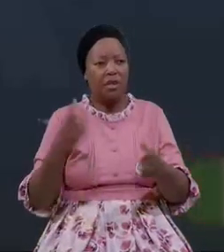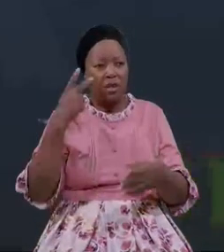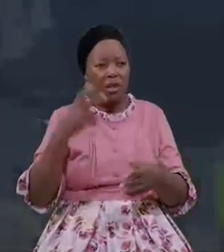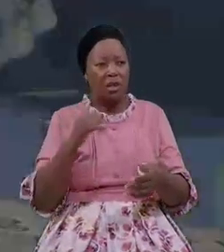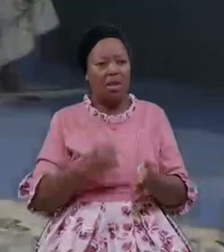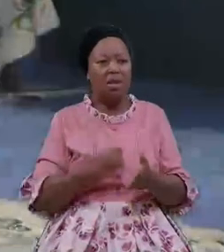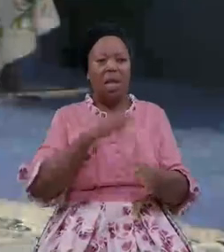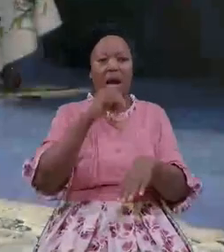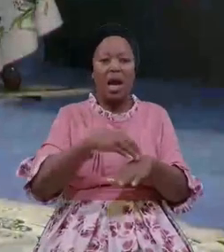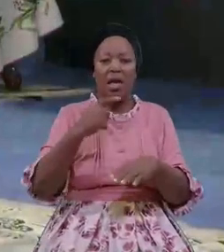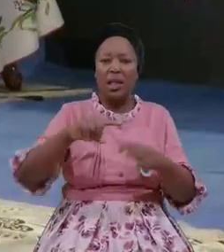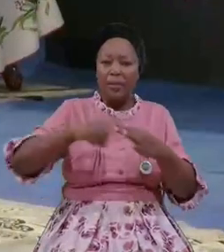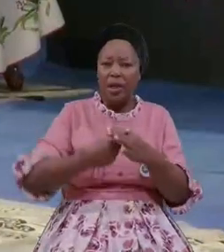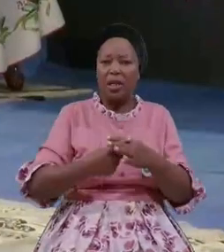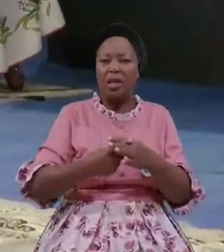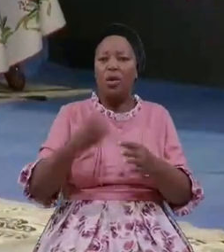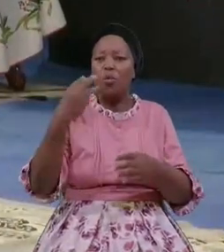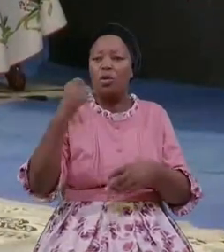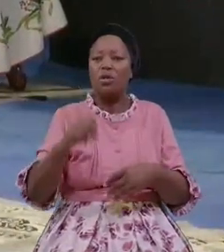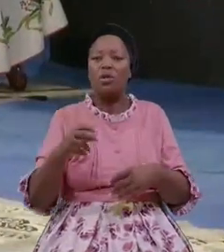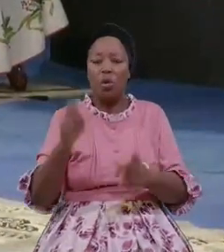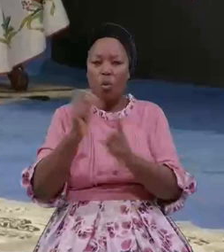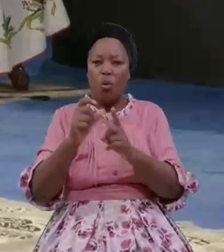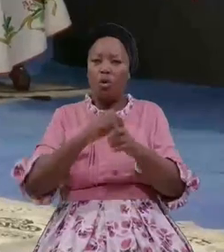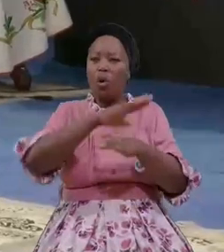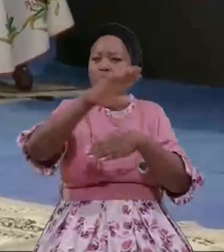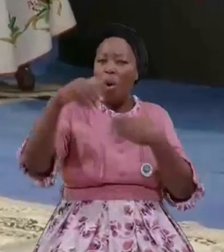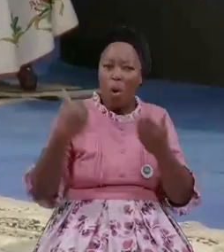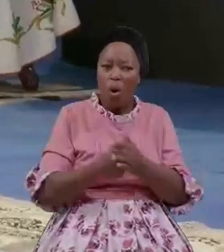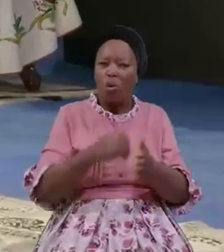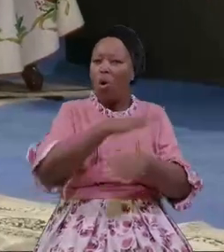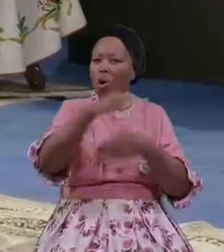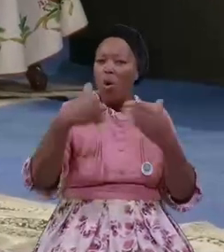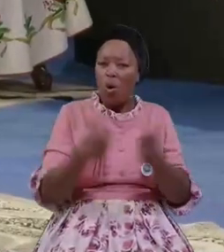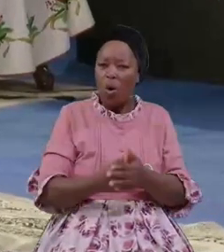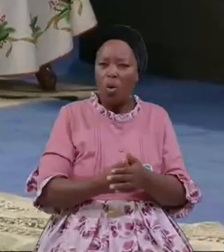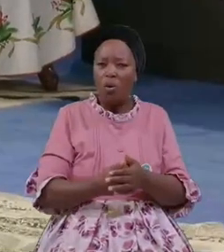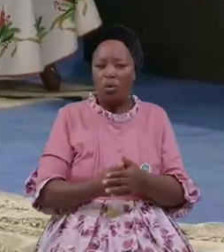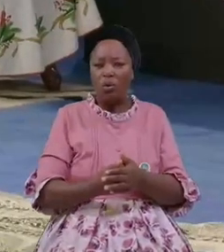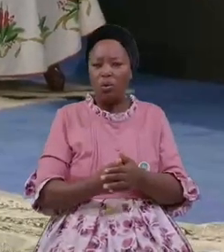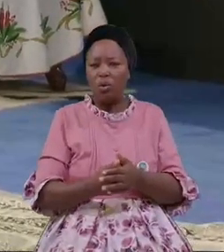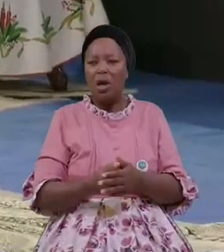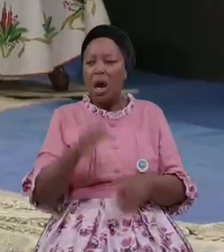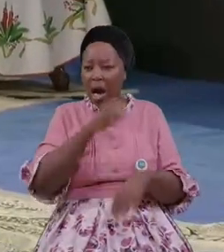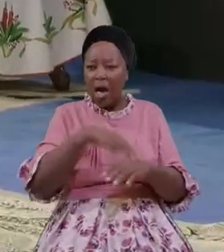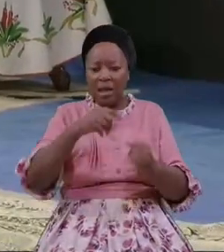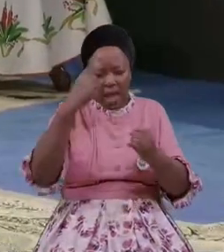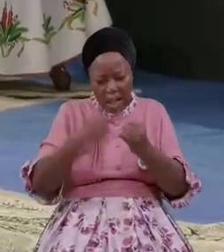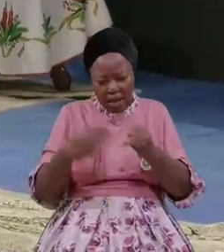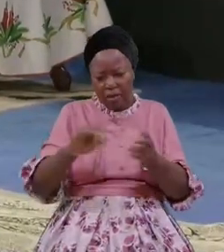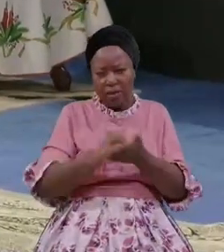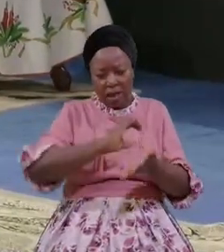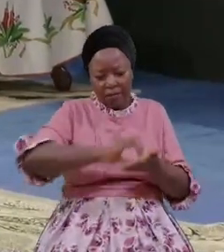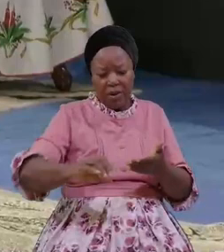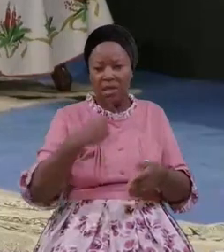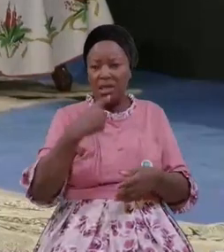commencement c'est le c'est nous nous nous étions tous à la fin du verset c'est encore dit